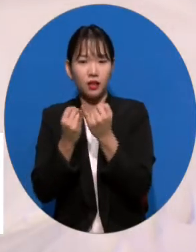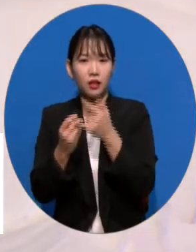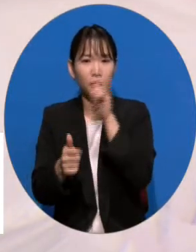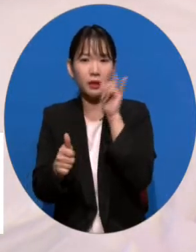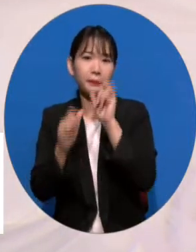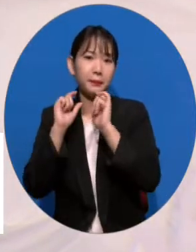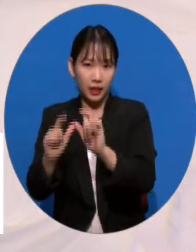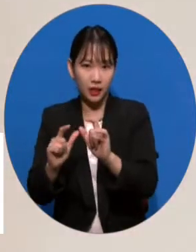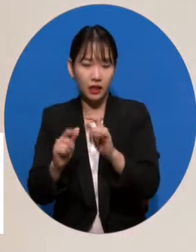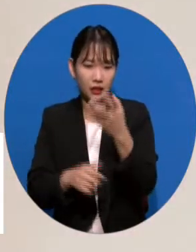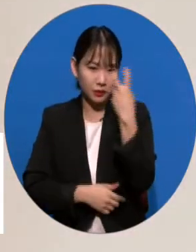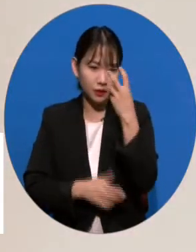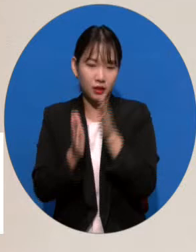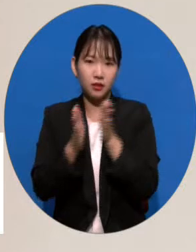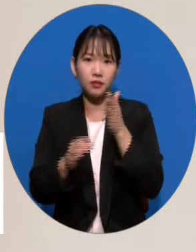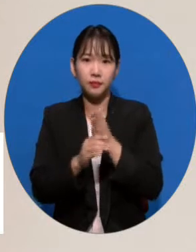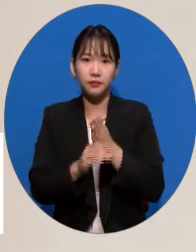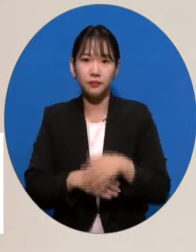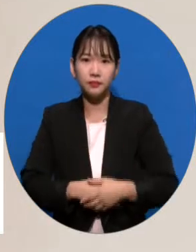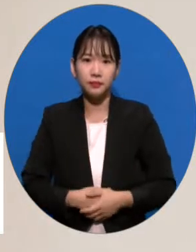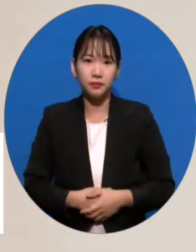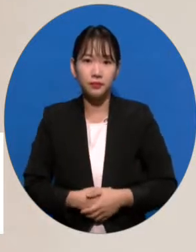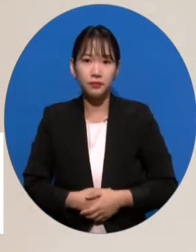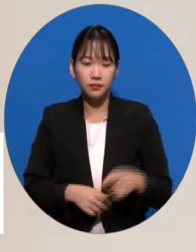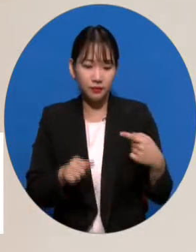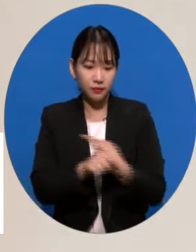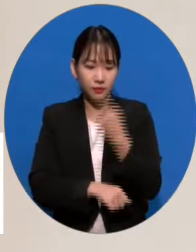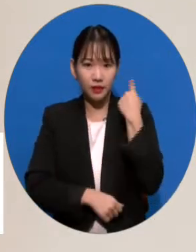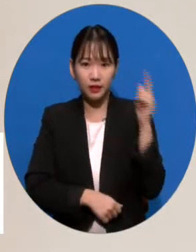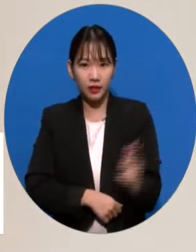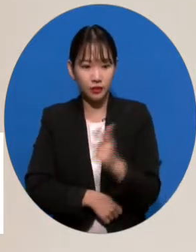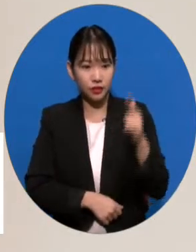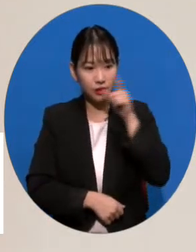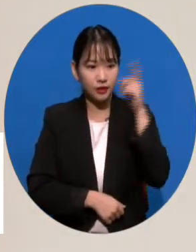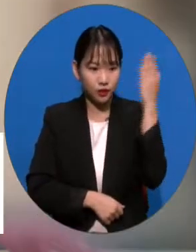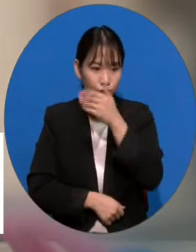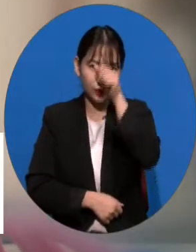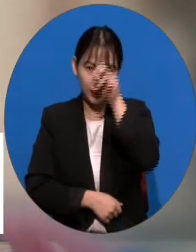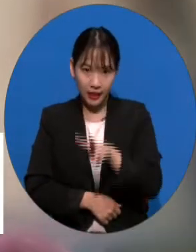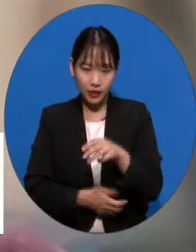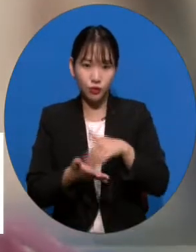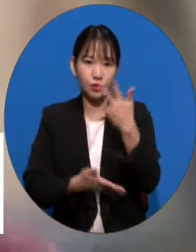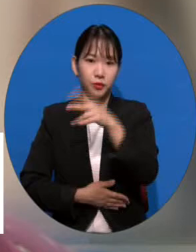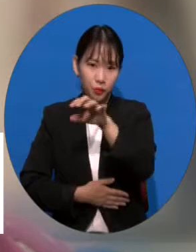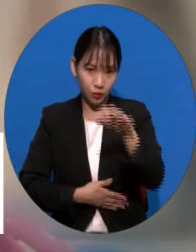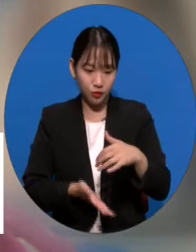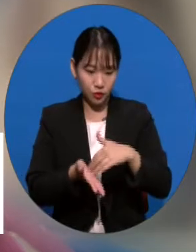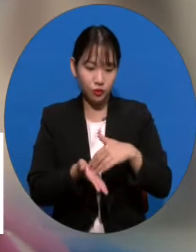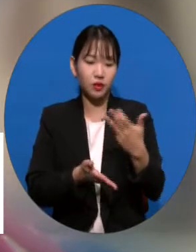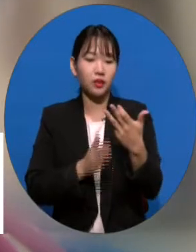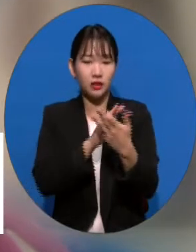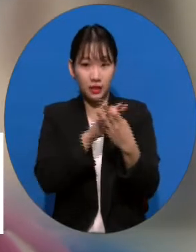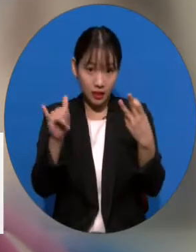양성 판정을 받아 역학조사가 이루어지고 있습니다. 이 밖에도 어제 하루 여수와 광양 등 도내 7개 지역에서 13명의 추가